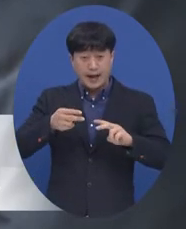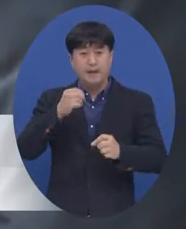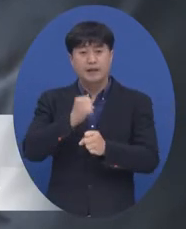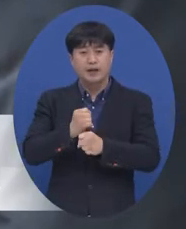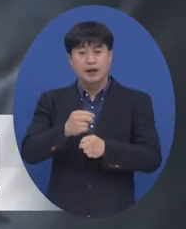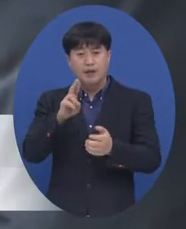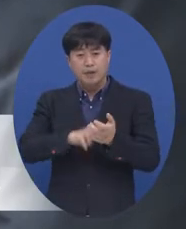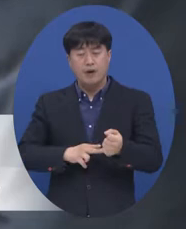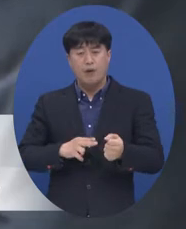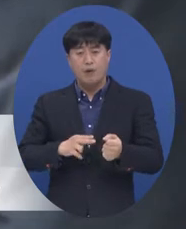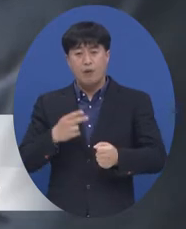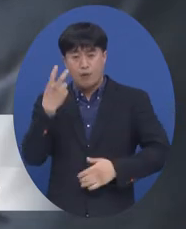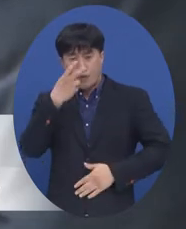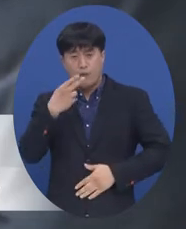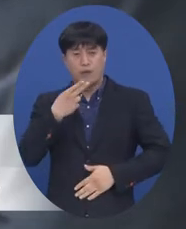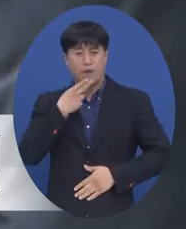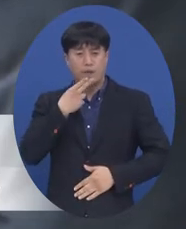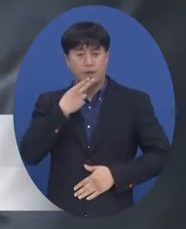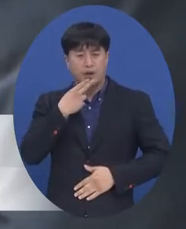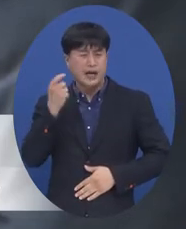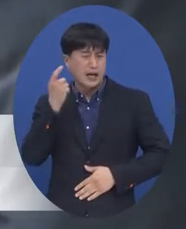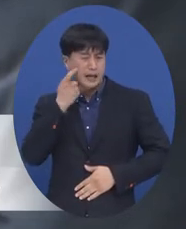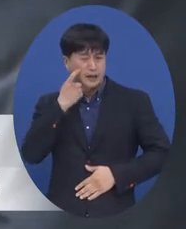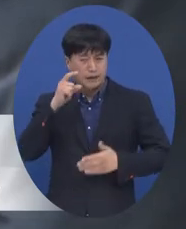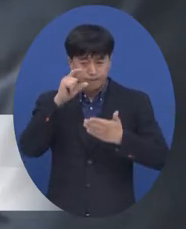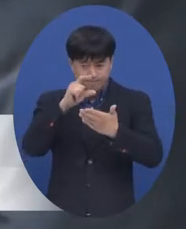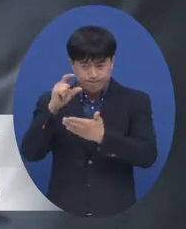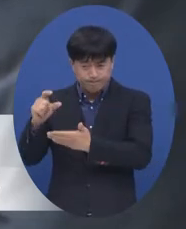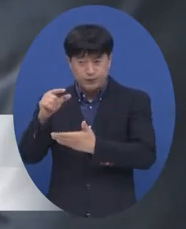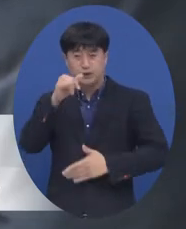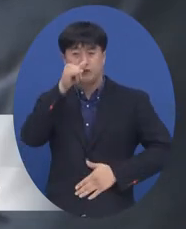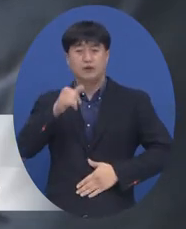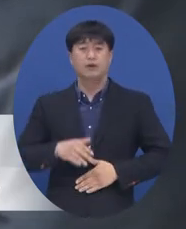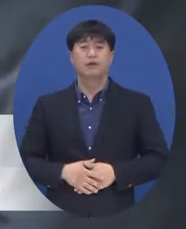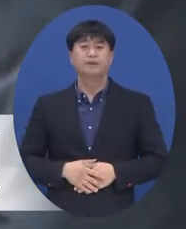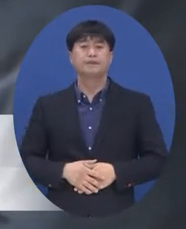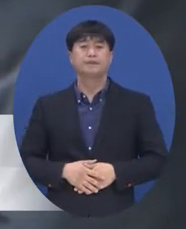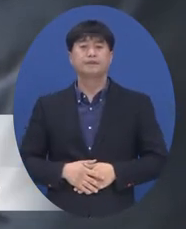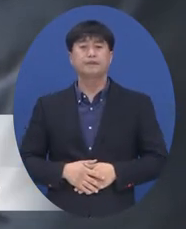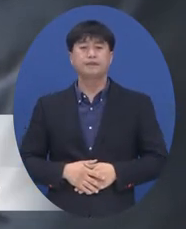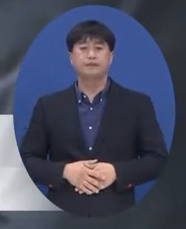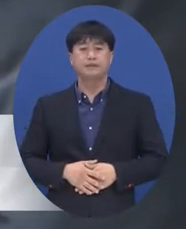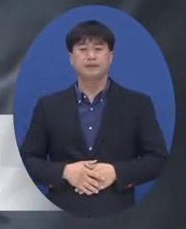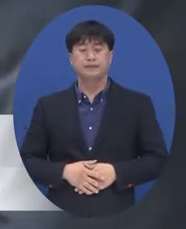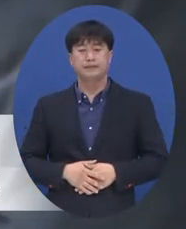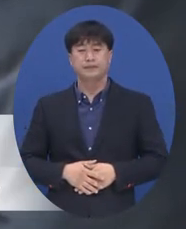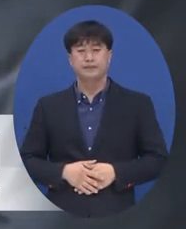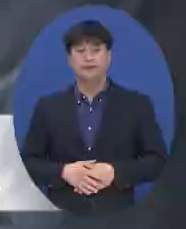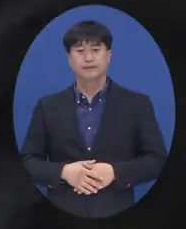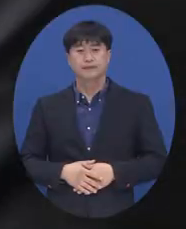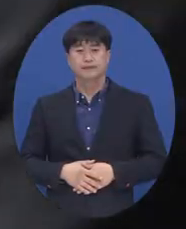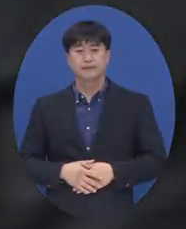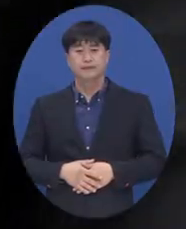팔거나 심지어 품질 검사조차 거짓으로 표시한 경우도 있습니다. 최창순 기자의 보도입니다.